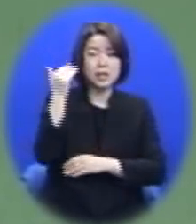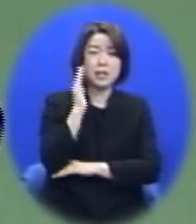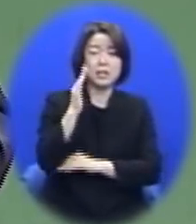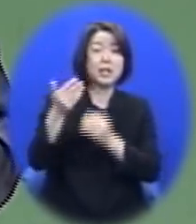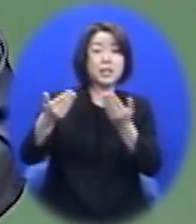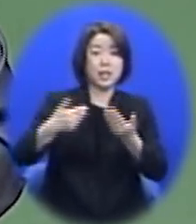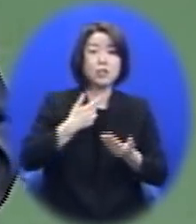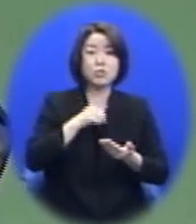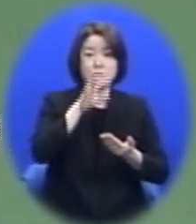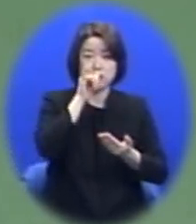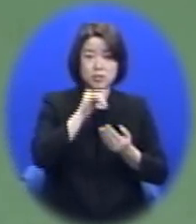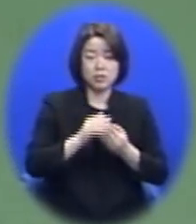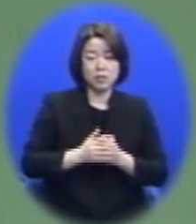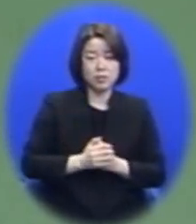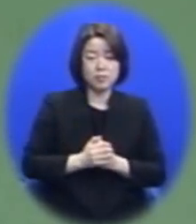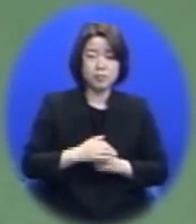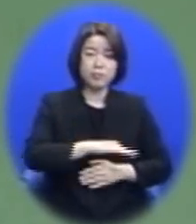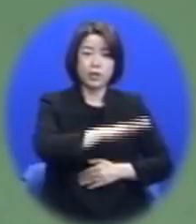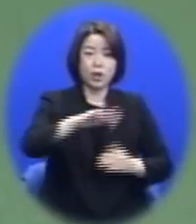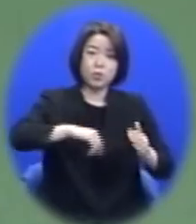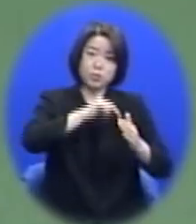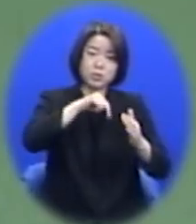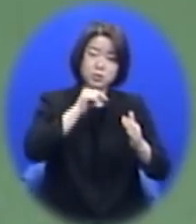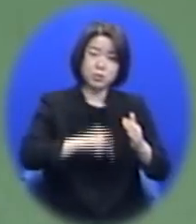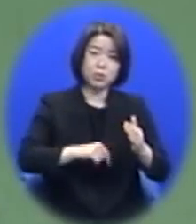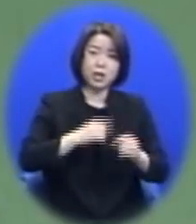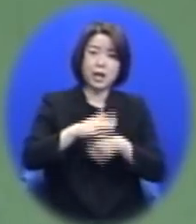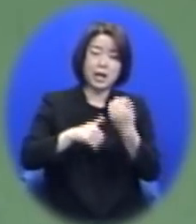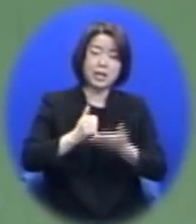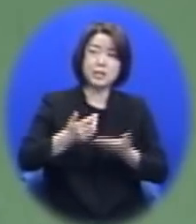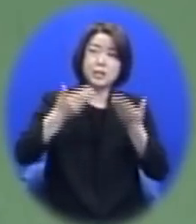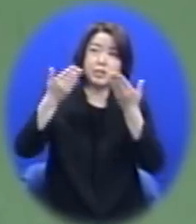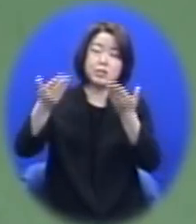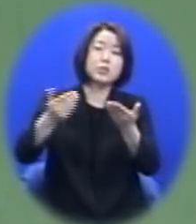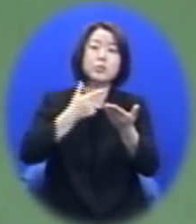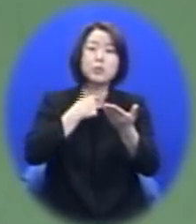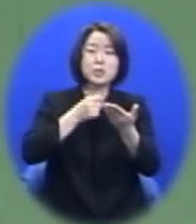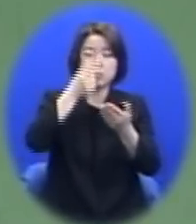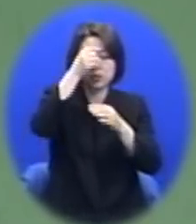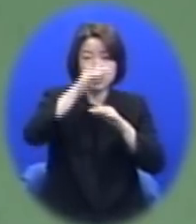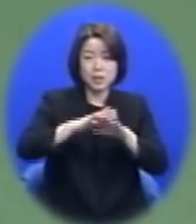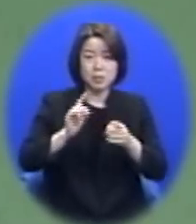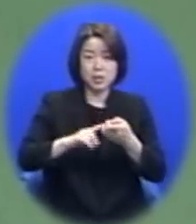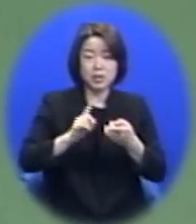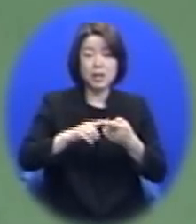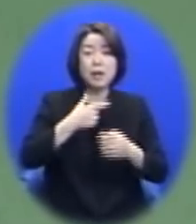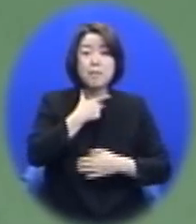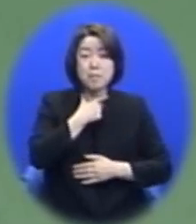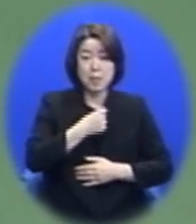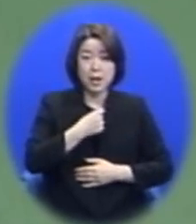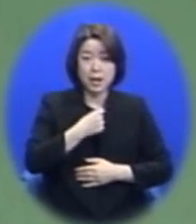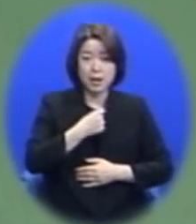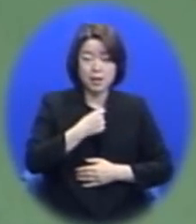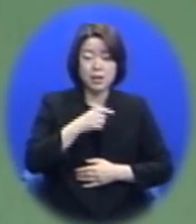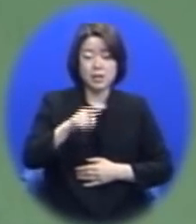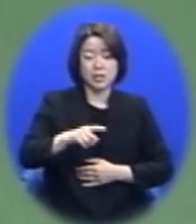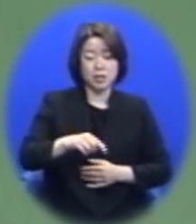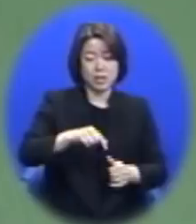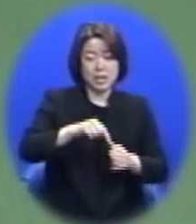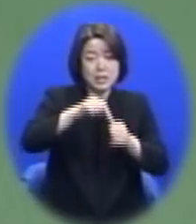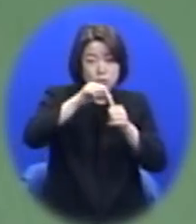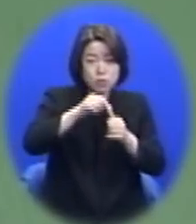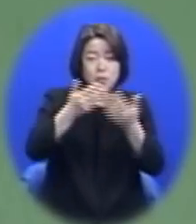여러분, 우리 속에 하나님께 드리고자 하는 예배의 갈망이 예수 믿는 사람, 구원받은 사람이라면